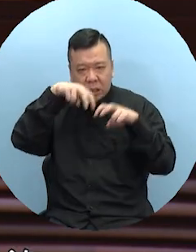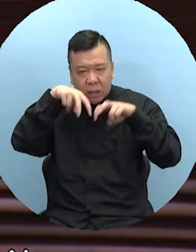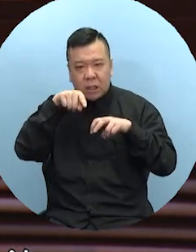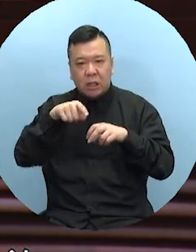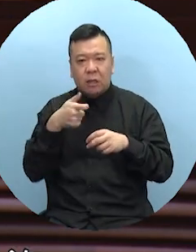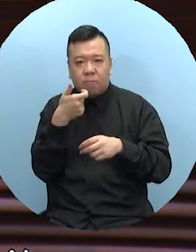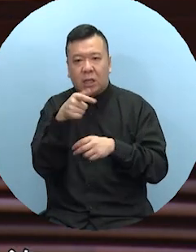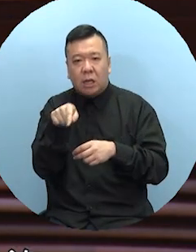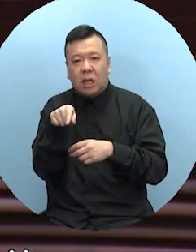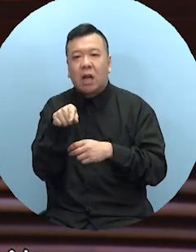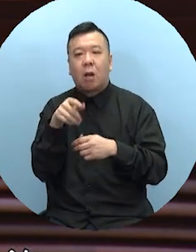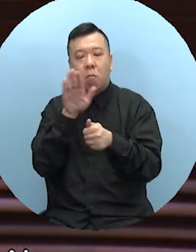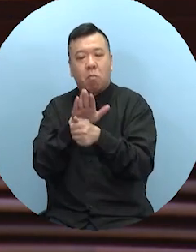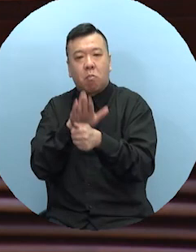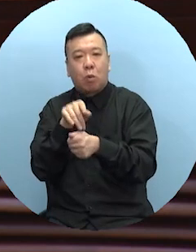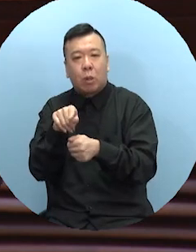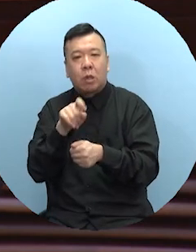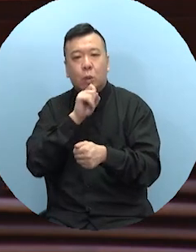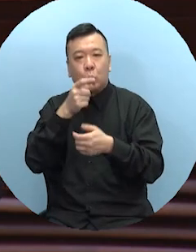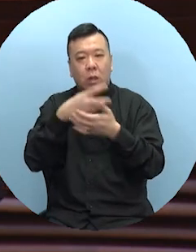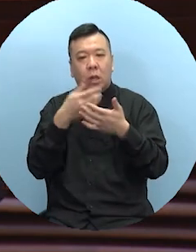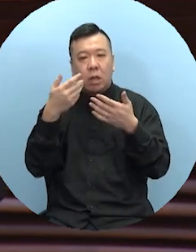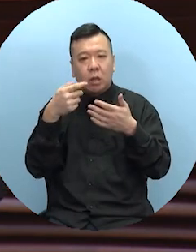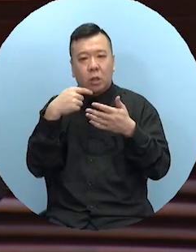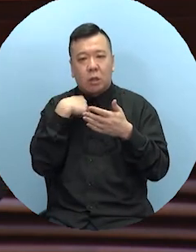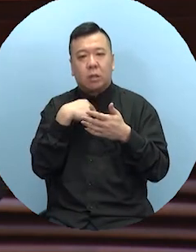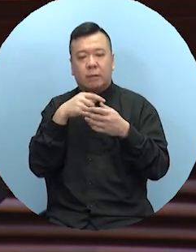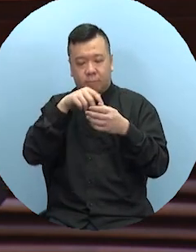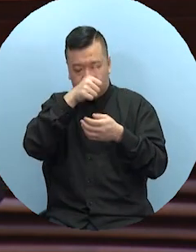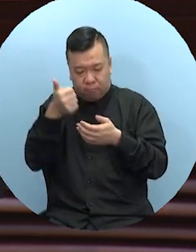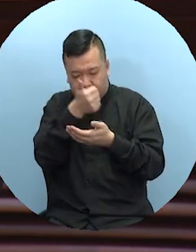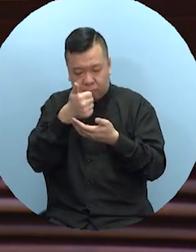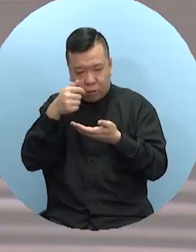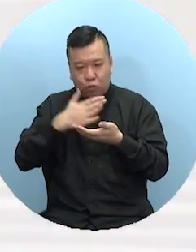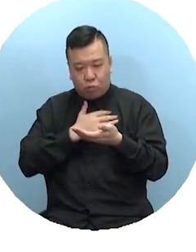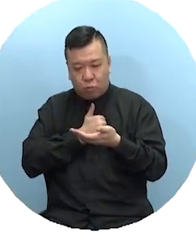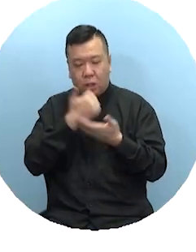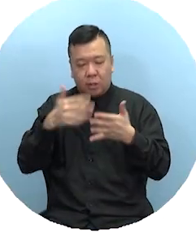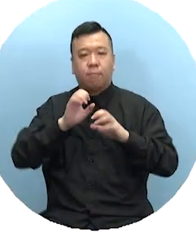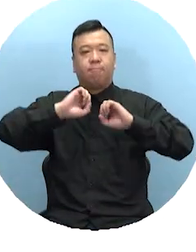完善支付卡保障措施。有关的措施将会在议定后公布。